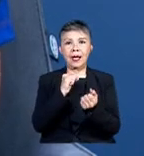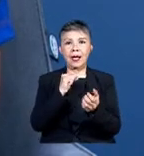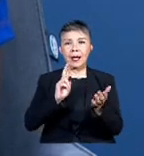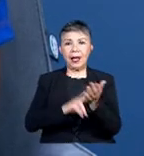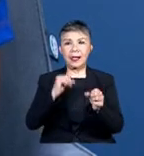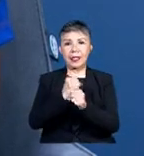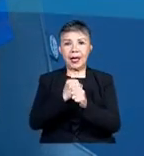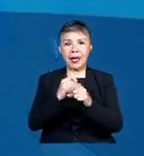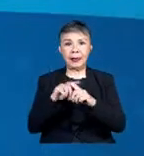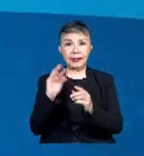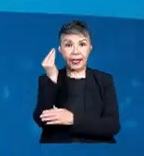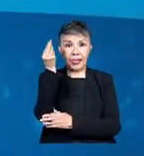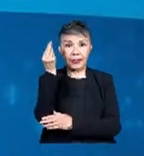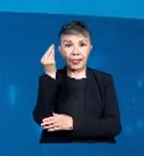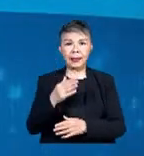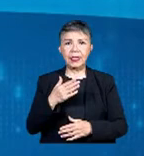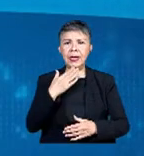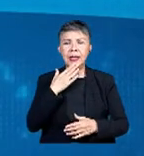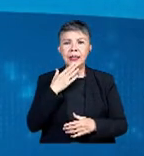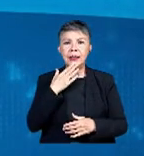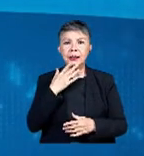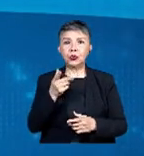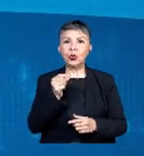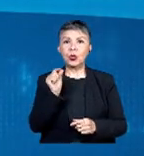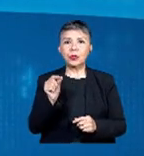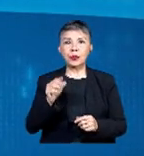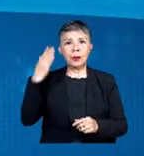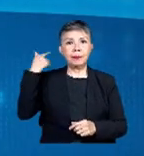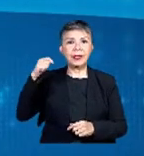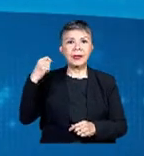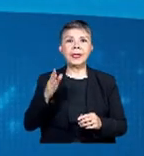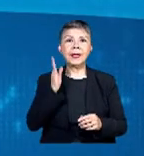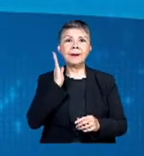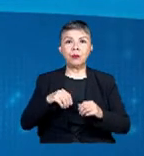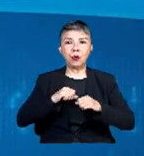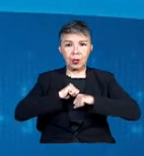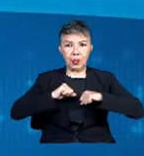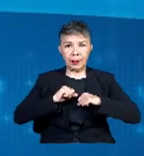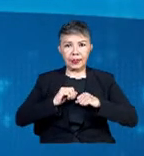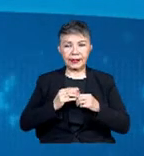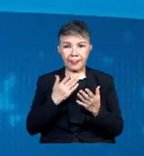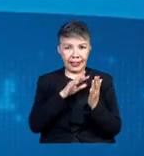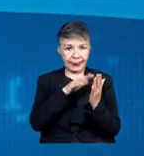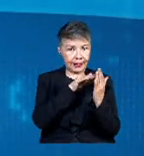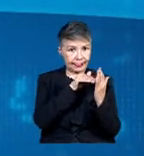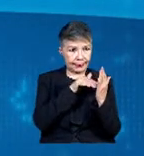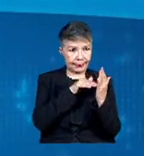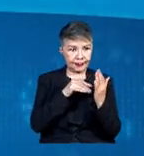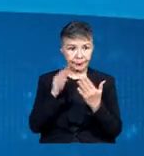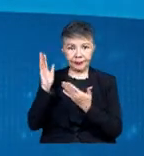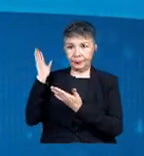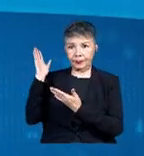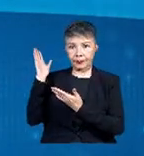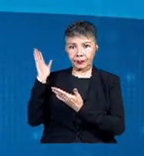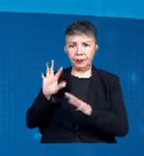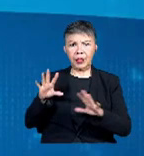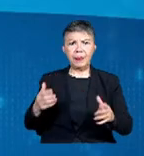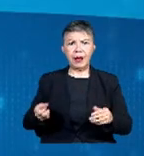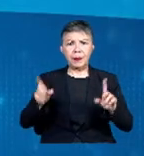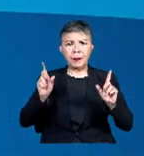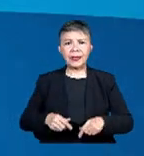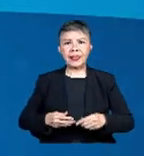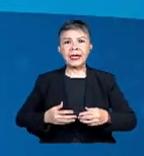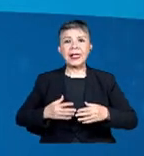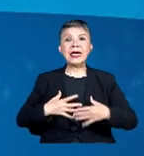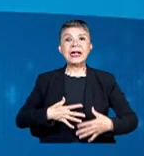Jakarta. Ini pertanyaannya ini saya tujukan untuk Pak Menpora. Pak izin ya Pak, saya akan bacakan bagaimana memastikan kesejahteraan